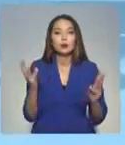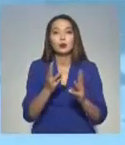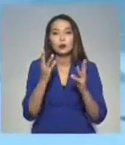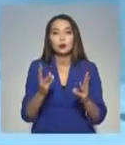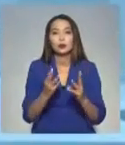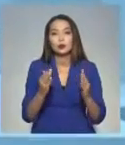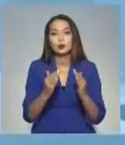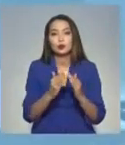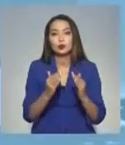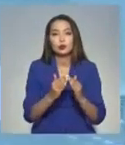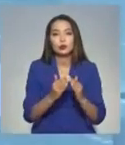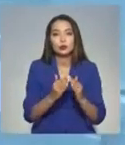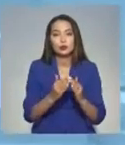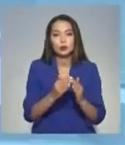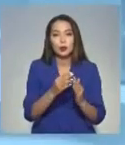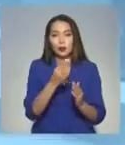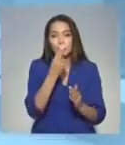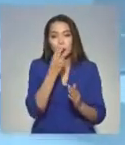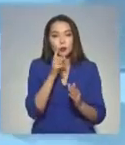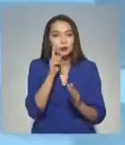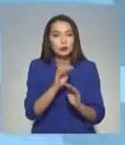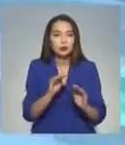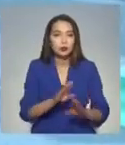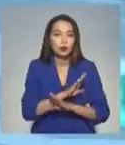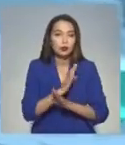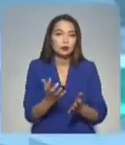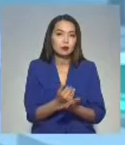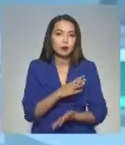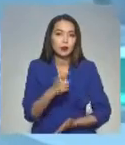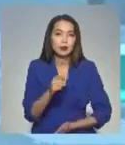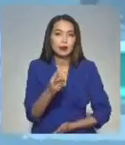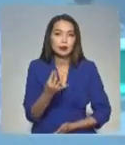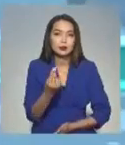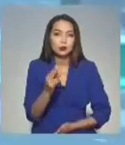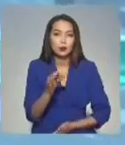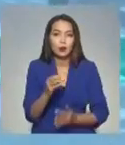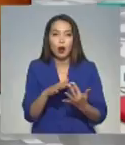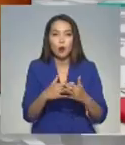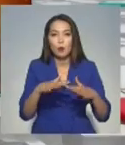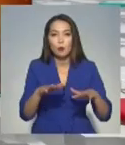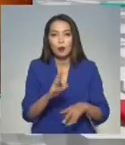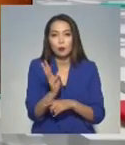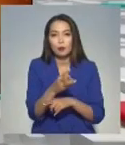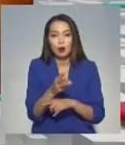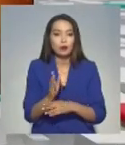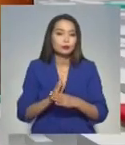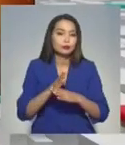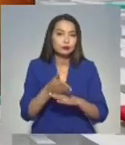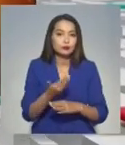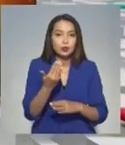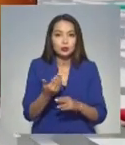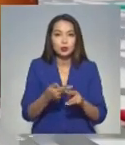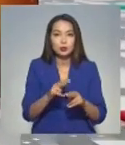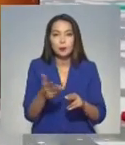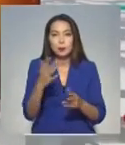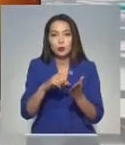Ал Павлодарда өртенген үйден жасөспірімнің мәйті табылды. Оқиға Галицкая ауылында болған. Өрт сөндірушілер келіп жеткенде 5 бөлмелі